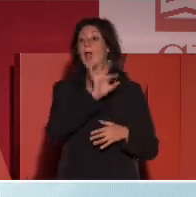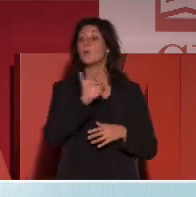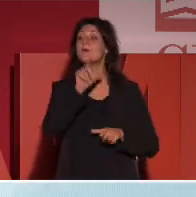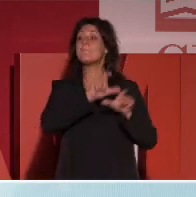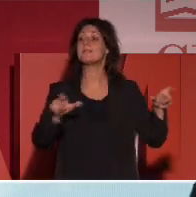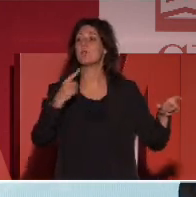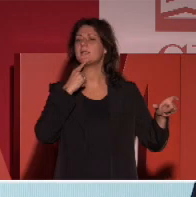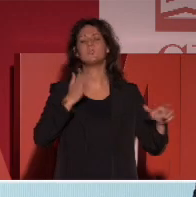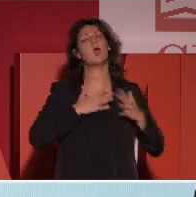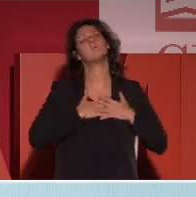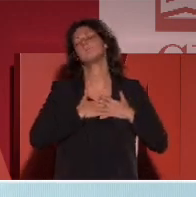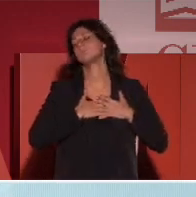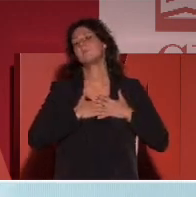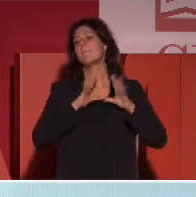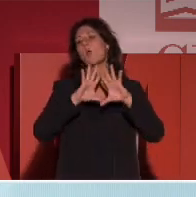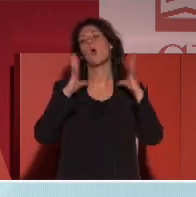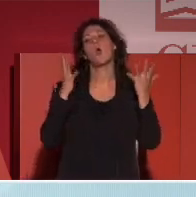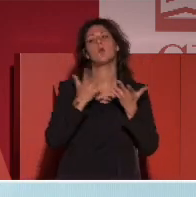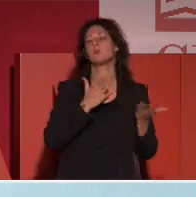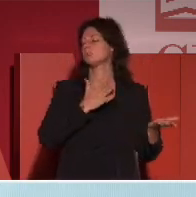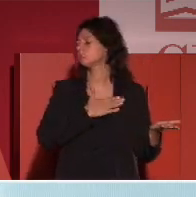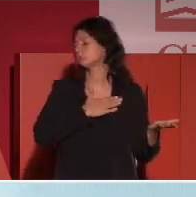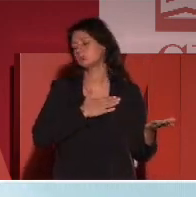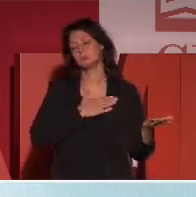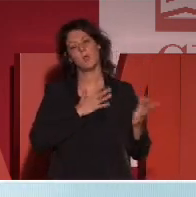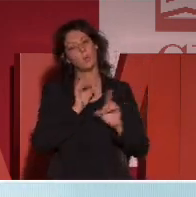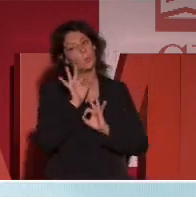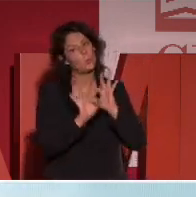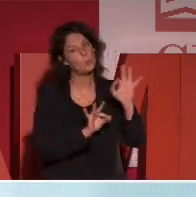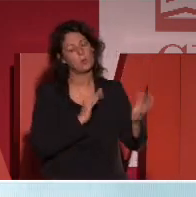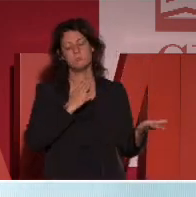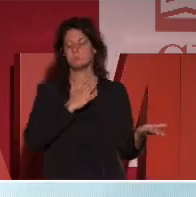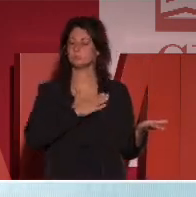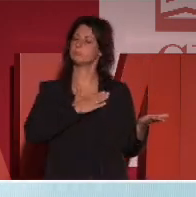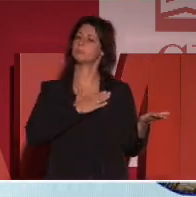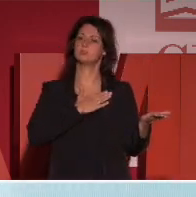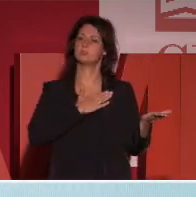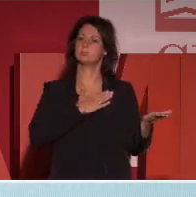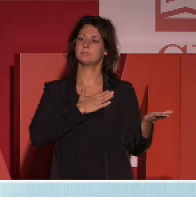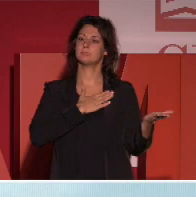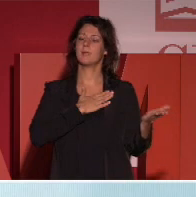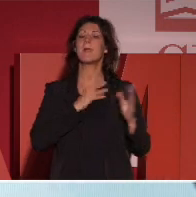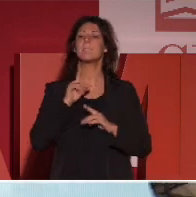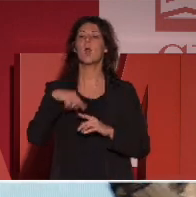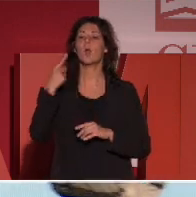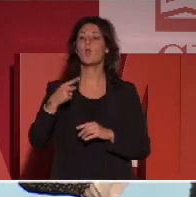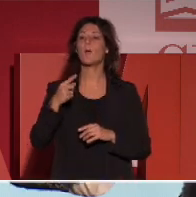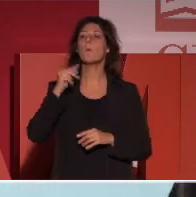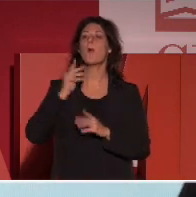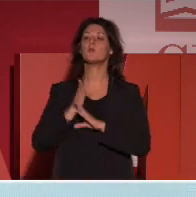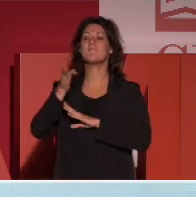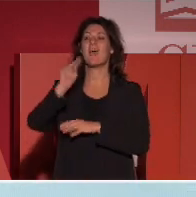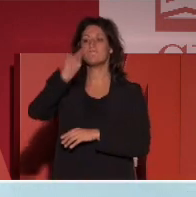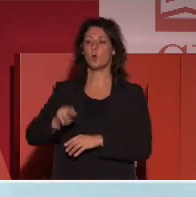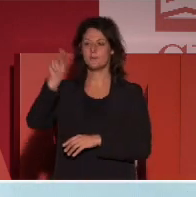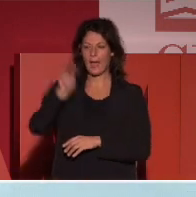esempio il pianeta per esempio tutto quello che riguarda la green economy e la responsabile poi però nessuno vota per i verdi non dico che sia